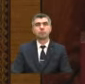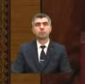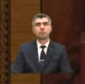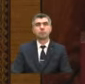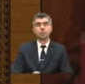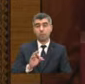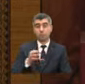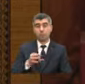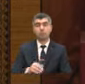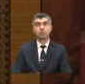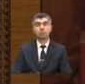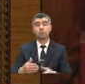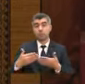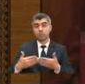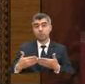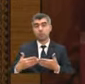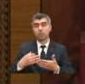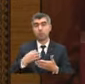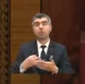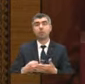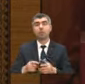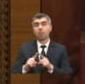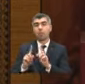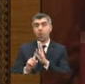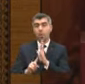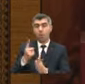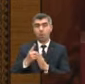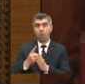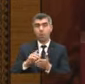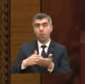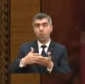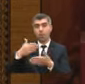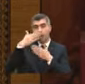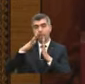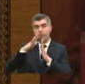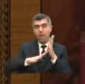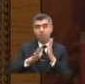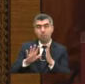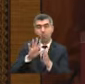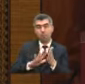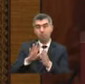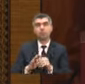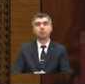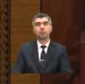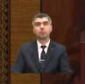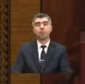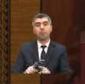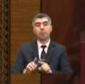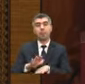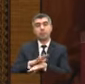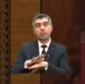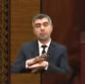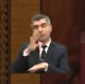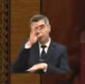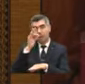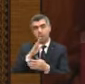بالتأكيد أننا كنعيشوا واحد اللحظة مفصلية في تاريخ بلادنا، وبالخصوص في تاريخ السياسة